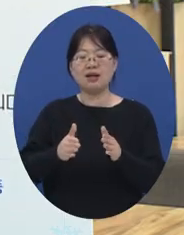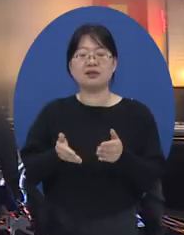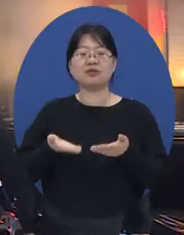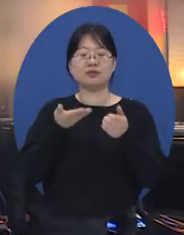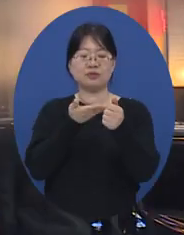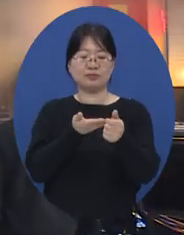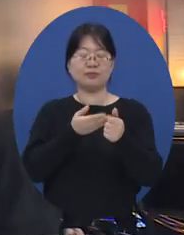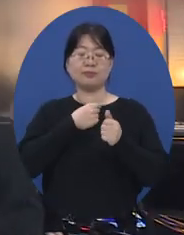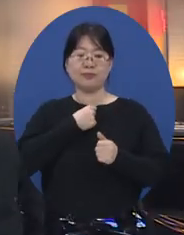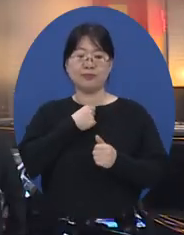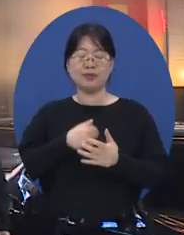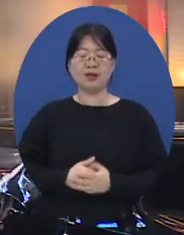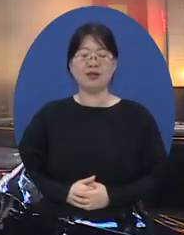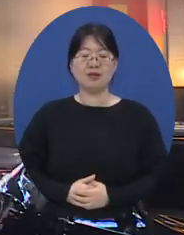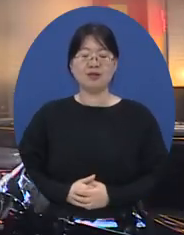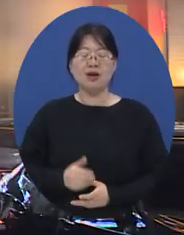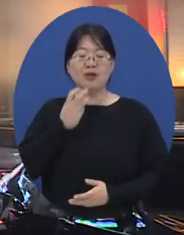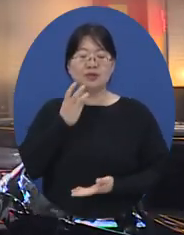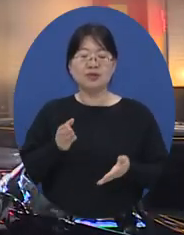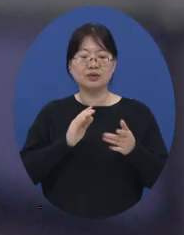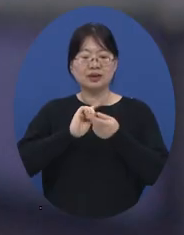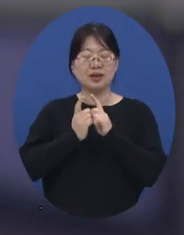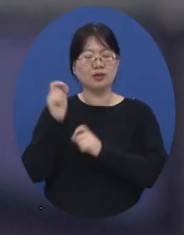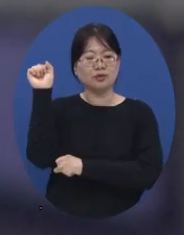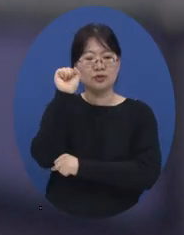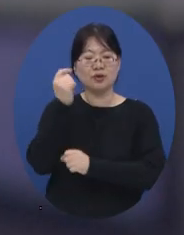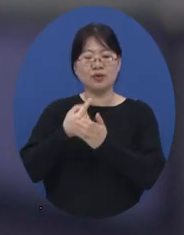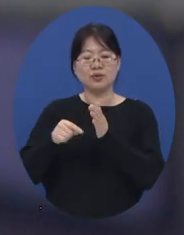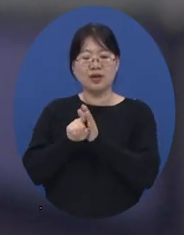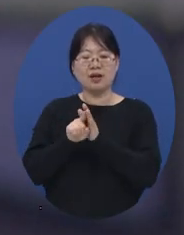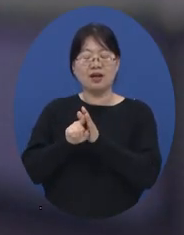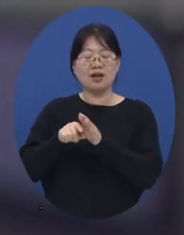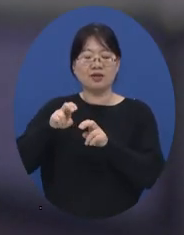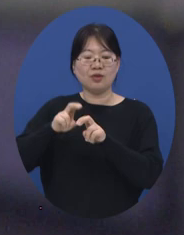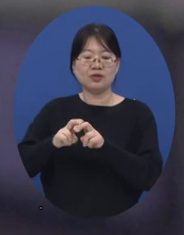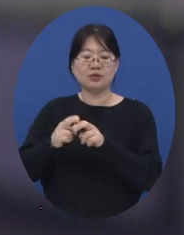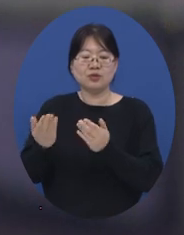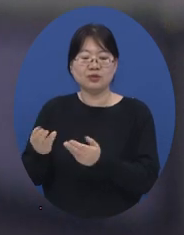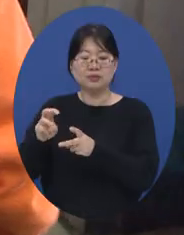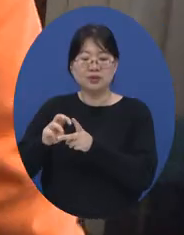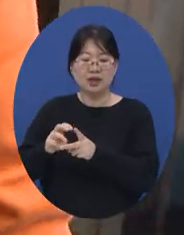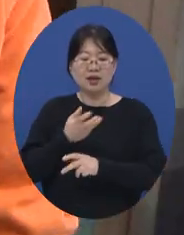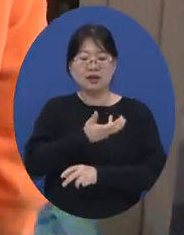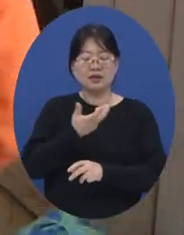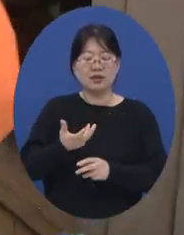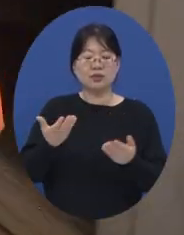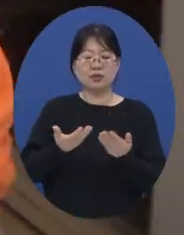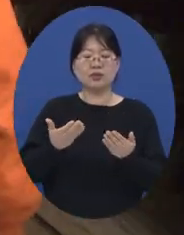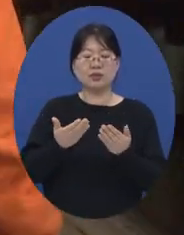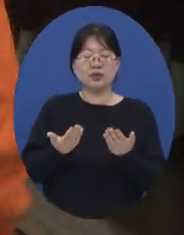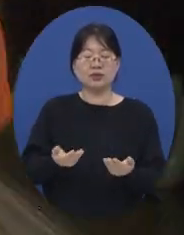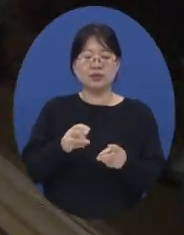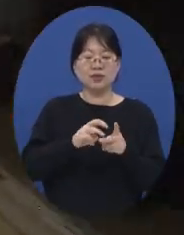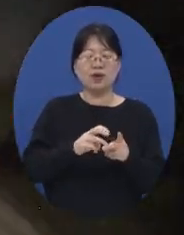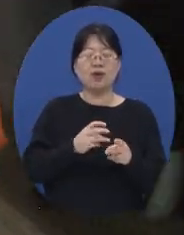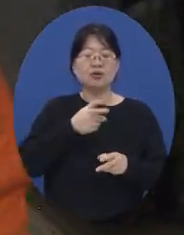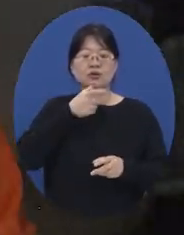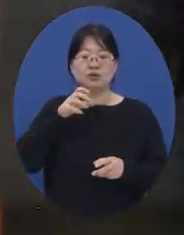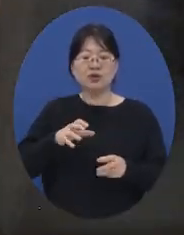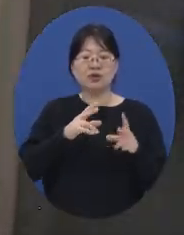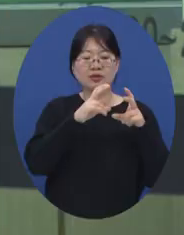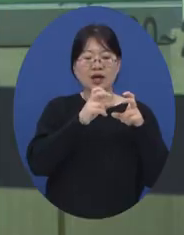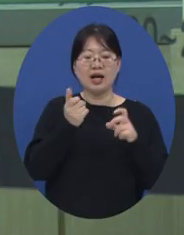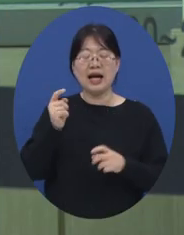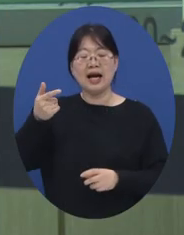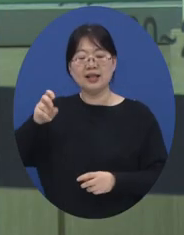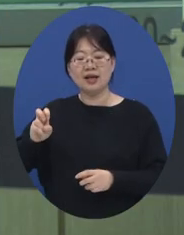제공하고. 한편 경기도는 대리운전 기사를 위한 거점 쉼터인 경기이동 노동자 쉼터를 수원과 성남, 광주, 하남에